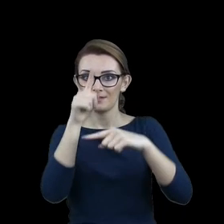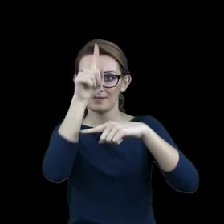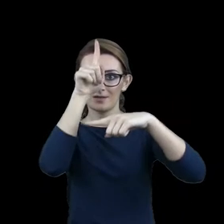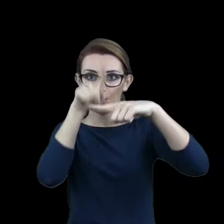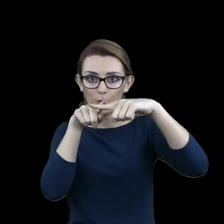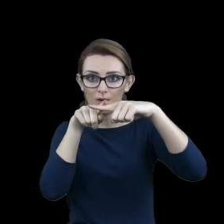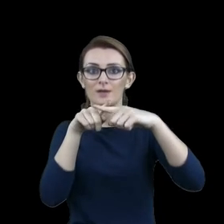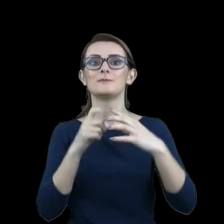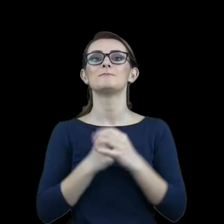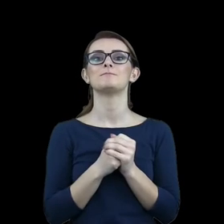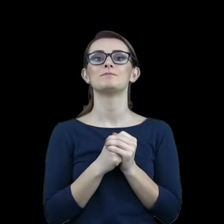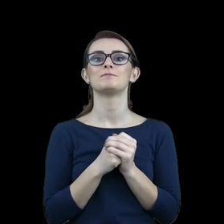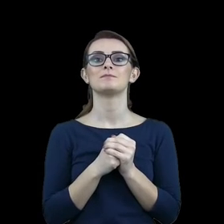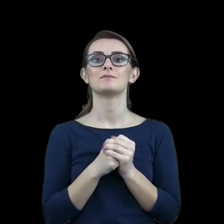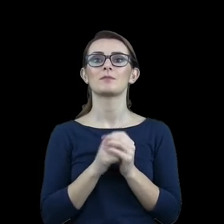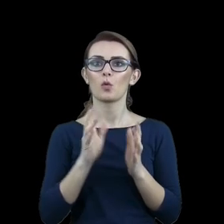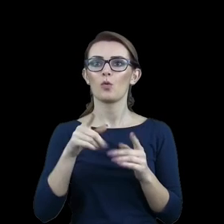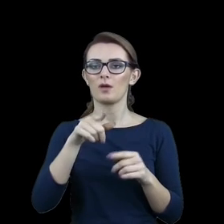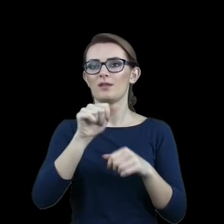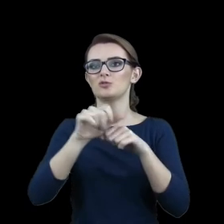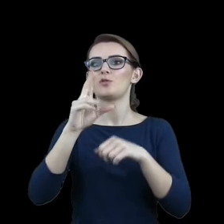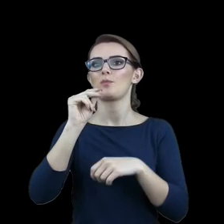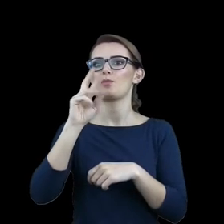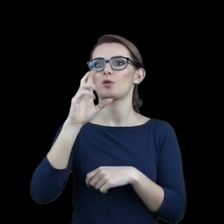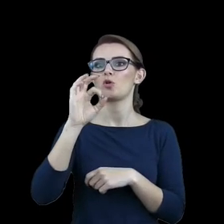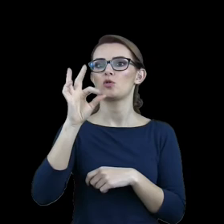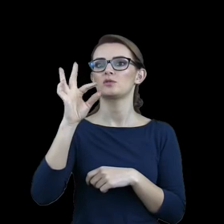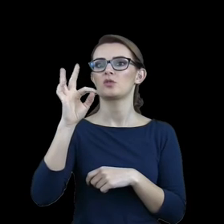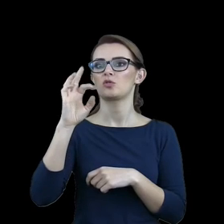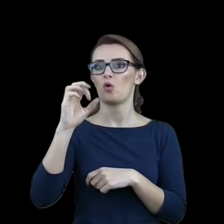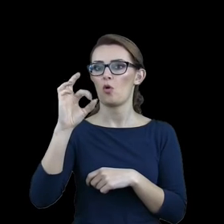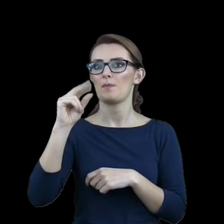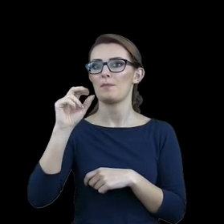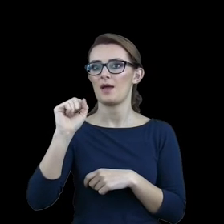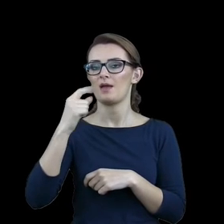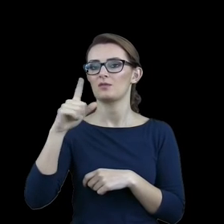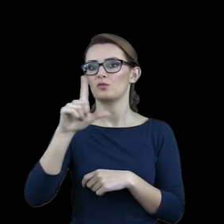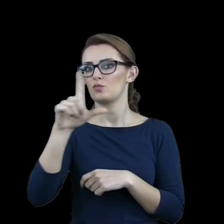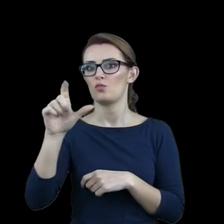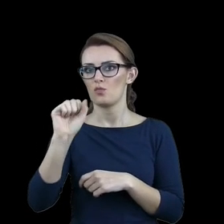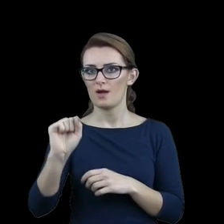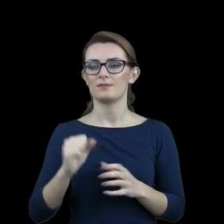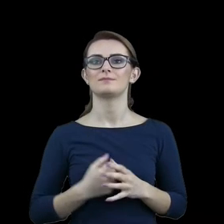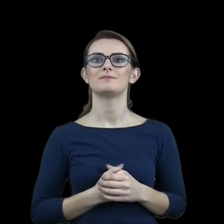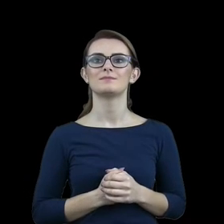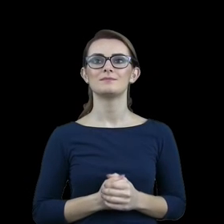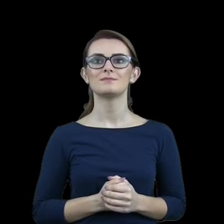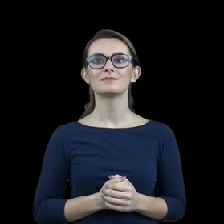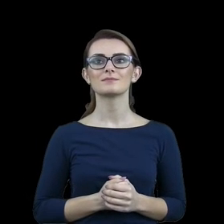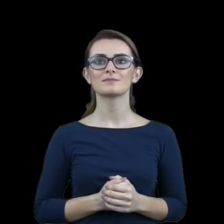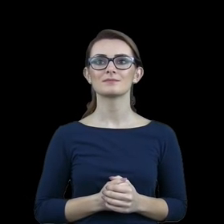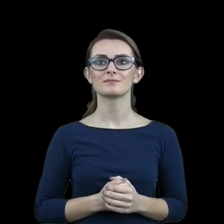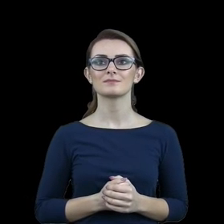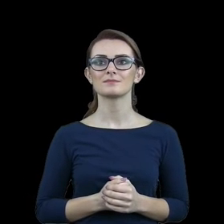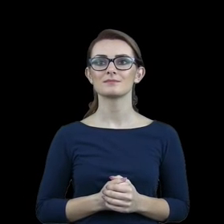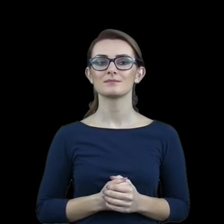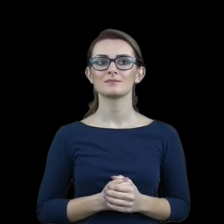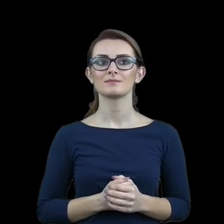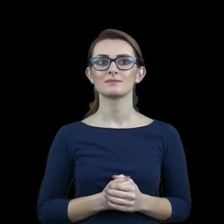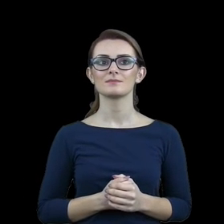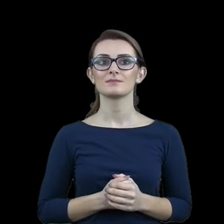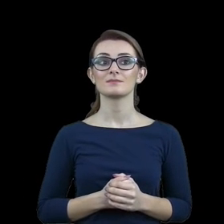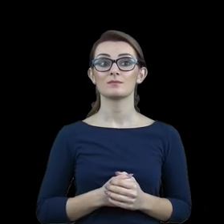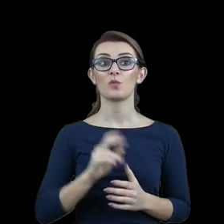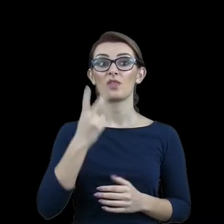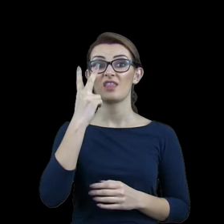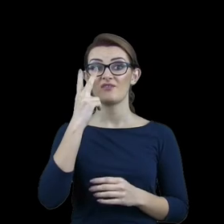półprostej OC. Czyli to oznacza, że to jest prostopadła. Te